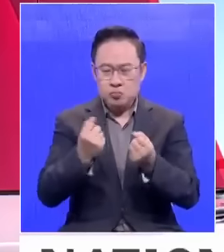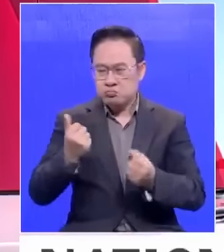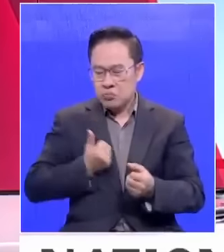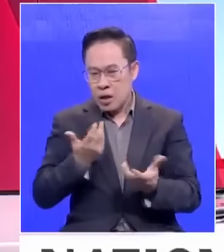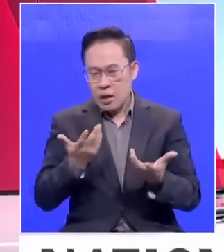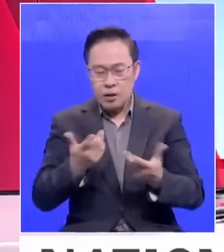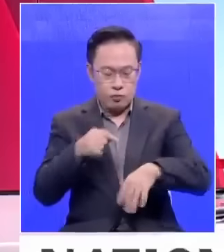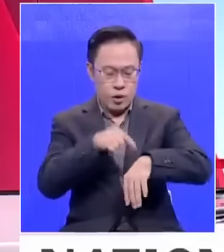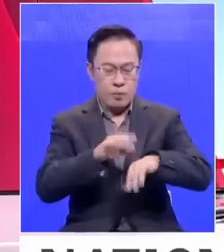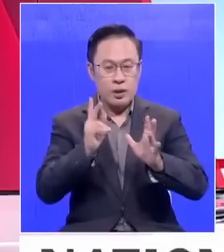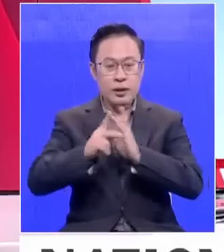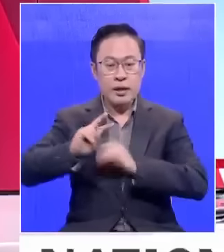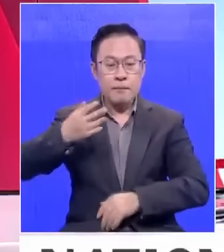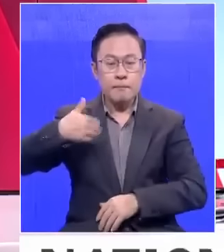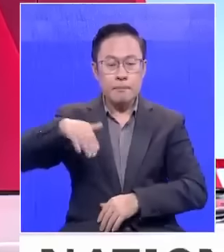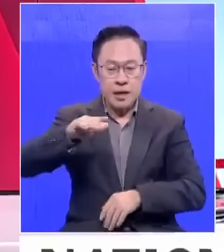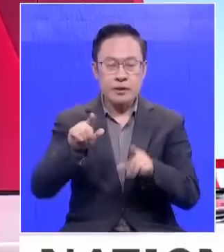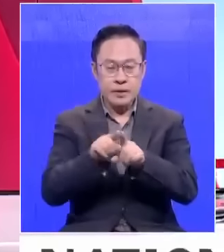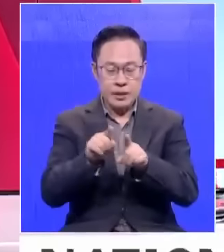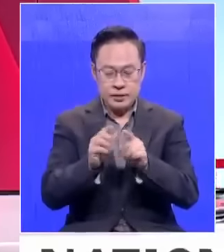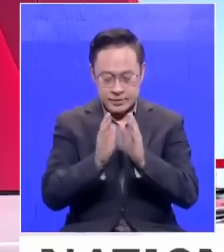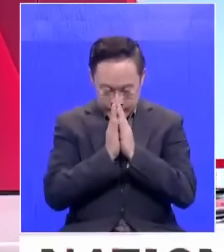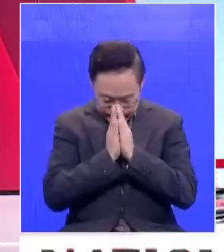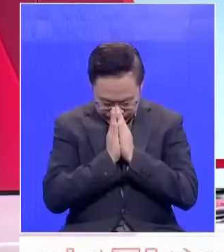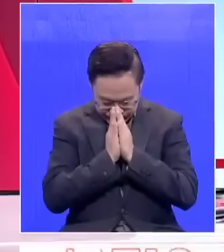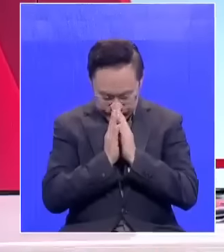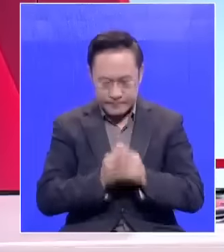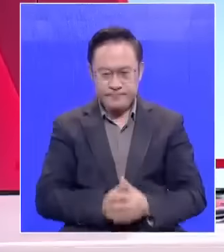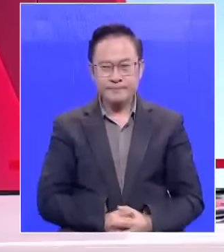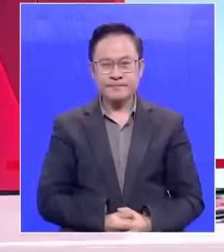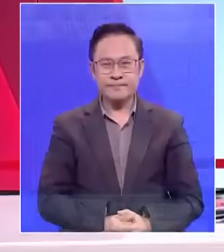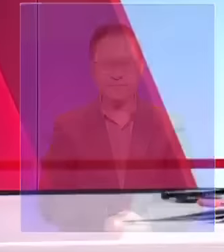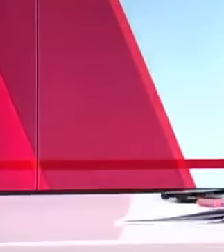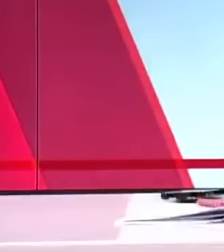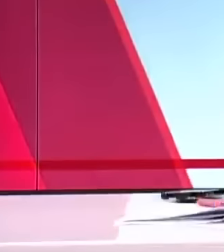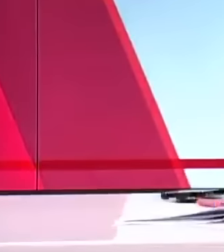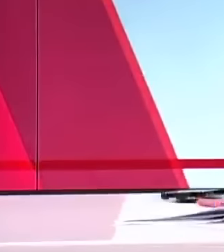นี้ขอบคุณล่ามภาษามือของเราด้วยนะคะอาจารย์ไพวัลย์แสงสุนทรค่ะ ไปพักครู่นึงครับแล้วกลับมากับลงข่าวครับ